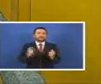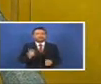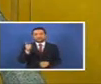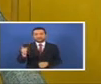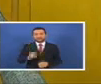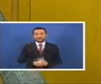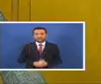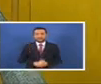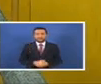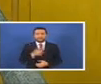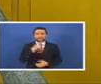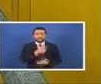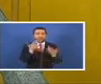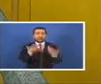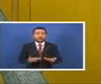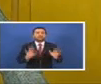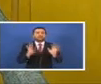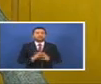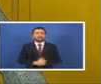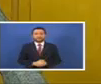çalışırız. Bu kabul edilemez.